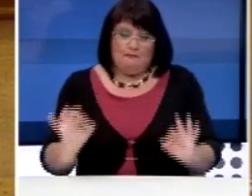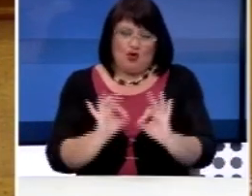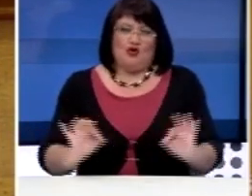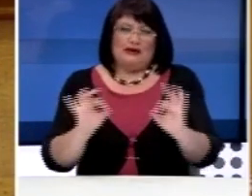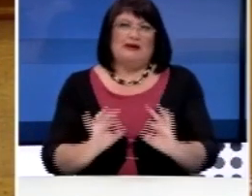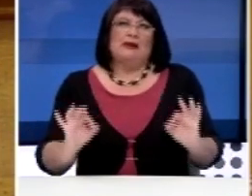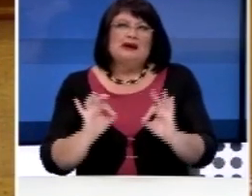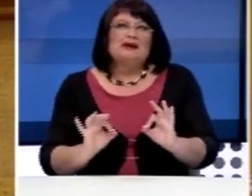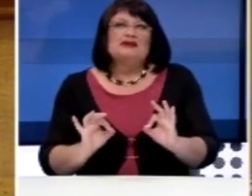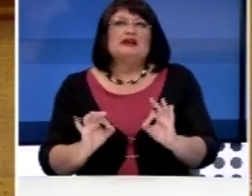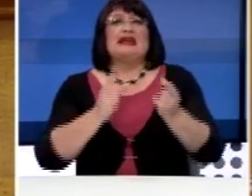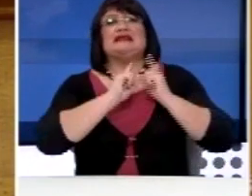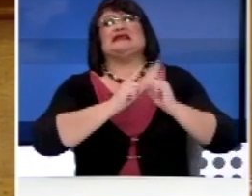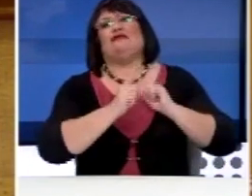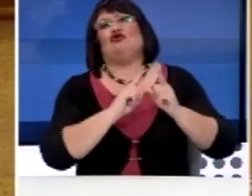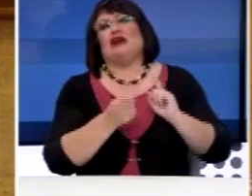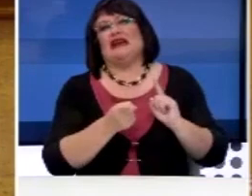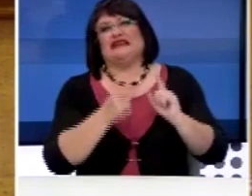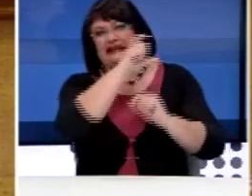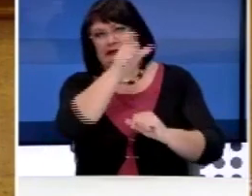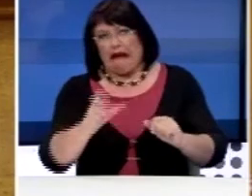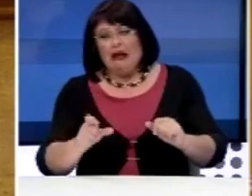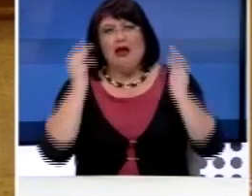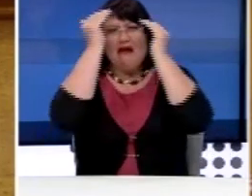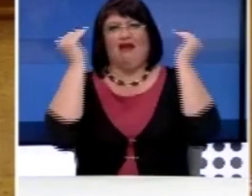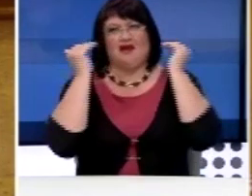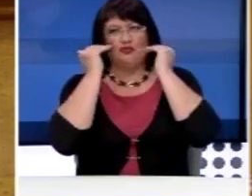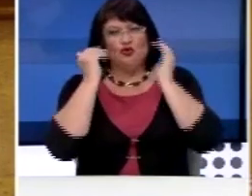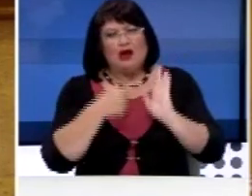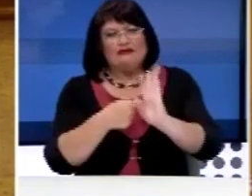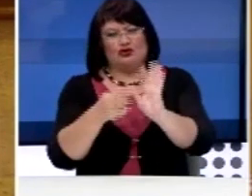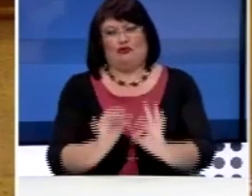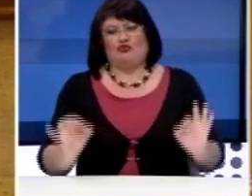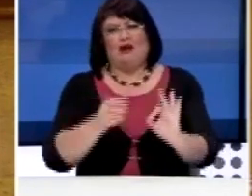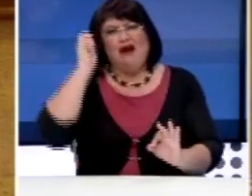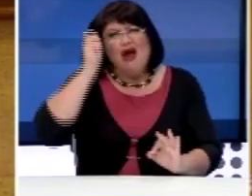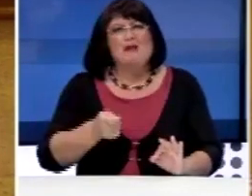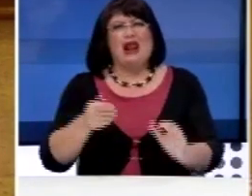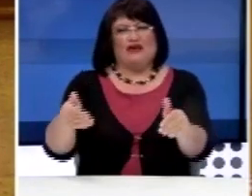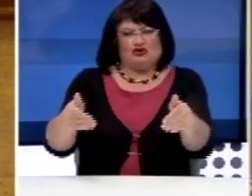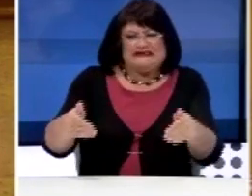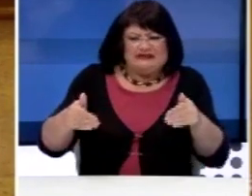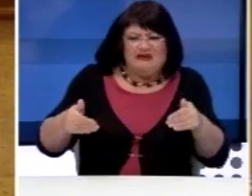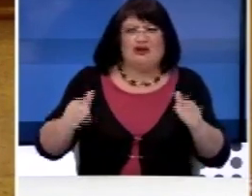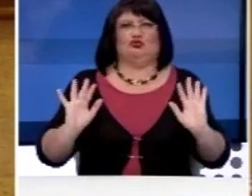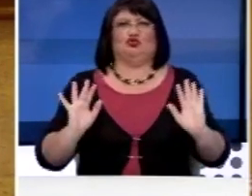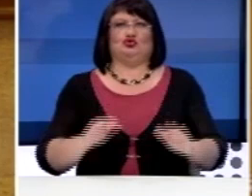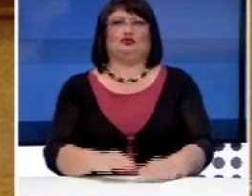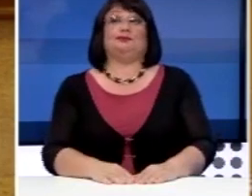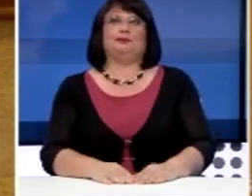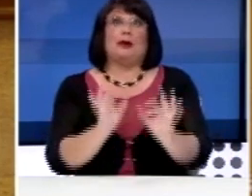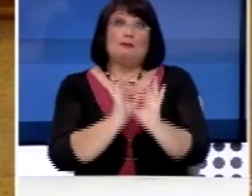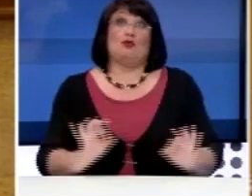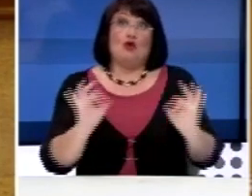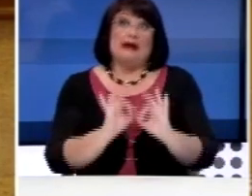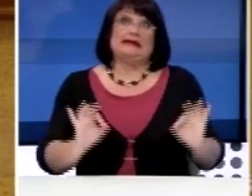οι επιμέρους συμφωνίες και με την Ιταλία και την Αίγυπτο, με απαράδεκτους συμβιβασμούς. Προετοιμάζουν